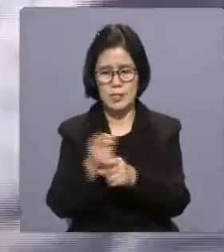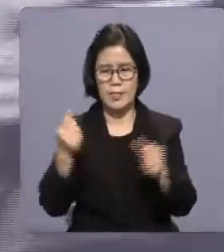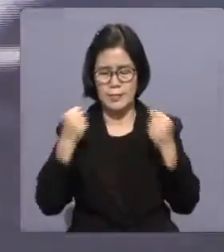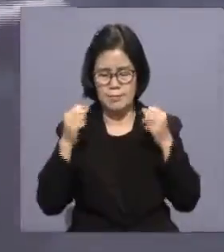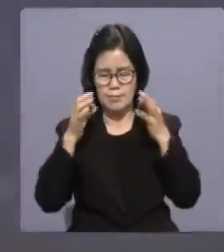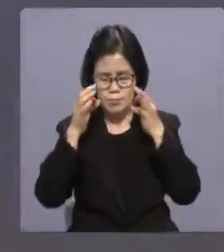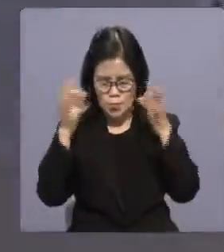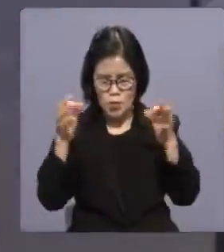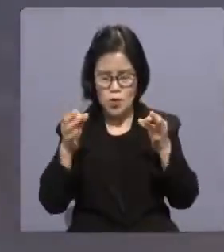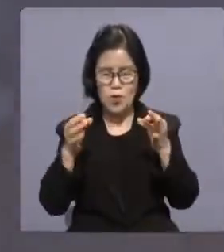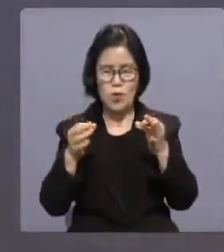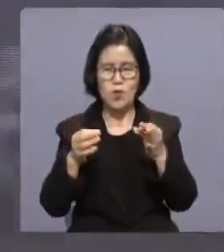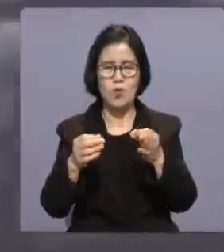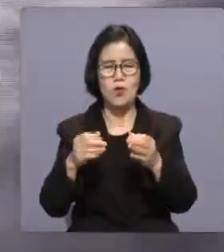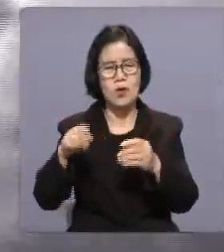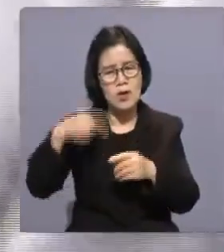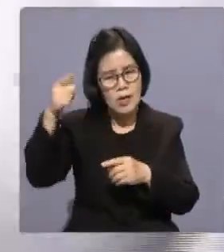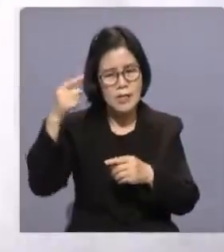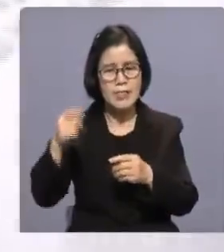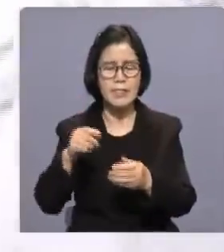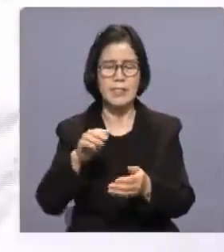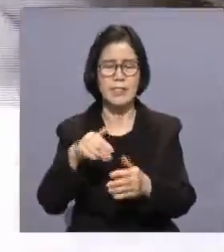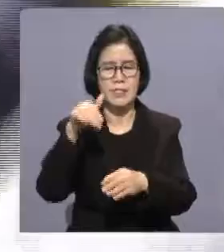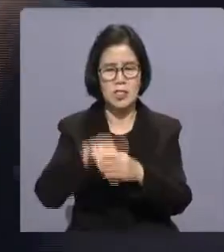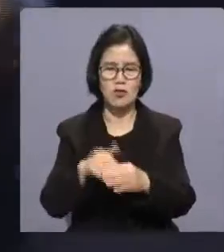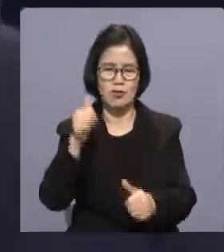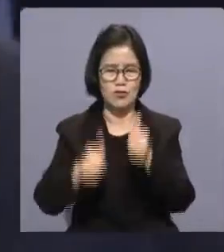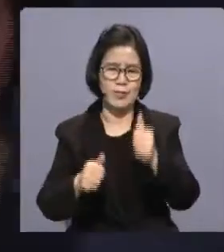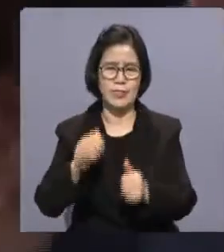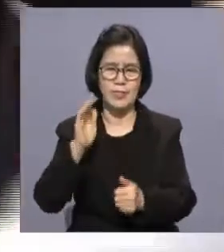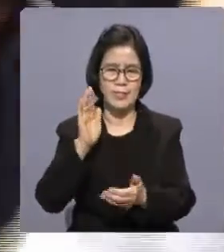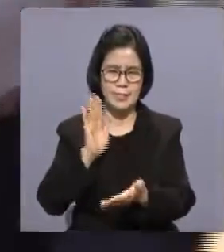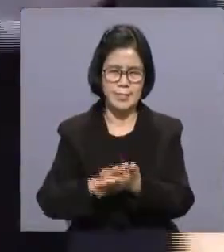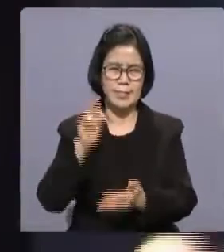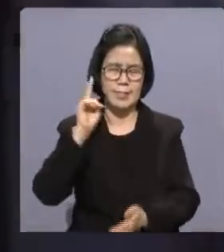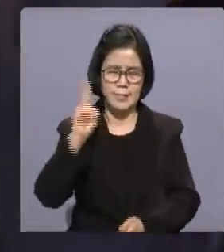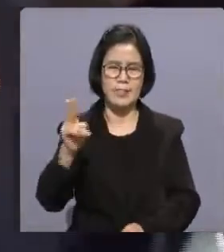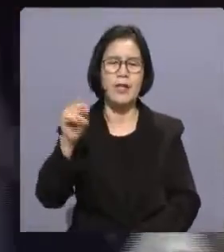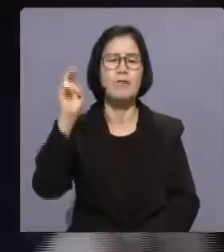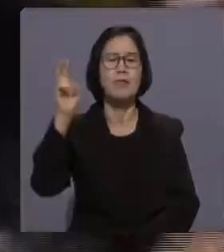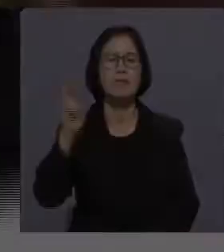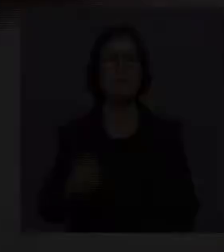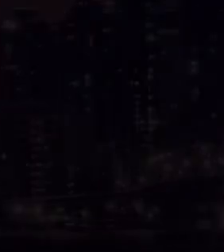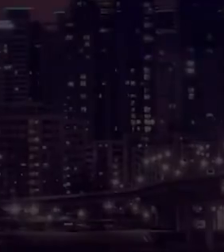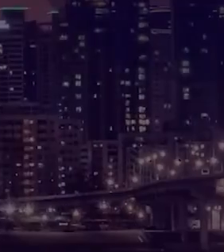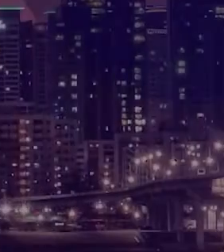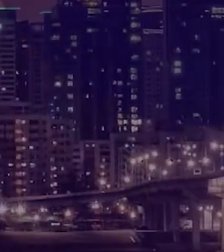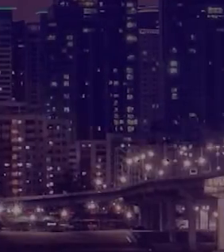선거전이 갈수록 치열해질 전망입니다. OBS 뉴스 이정현입니다.